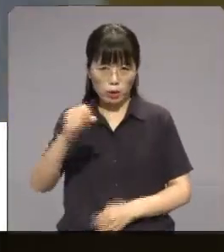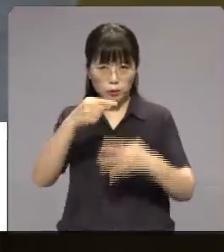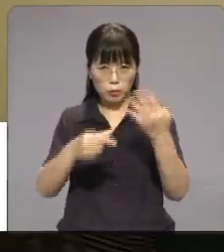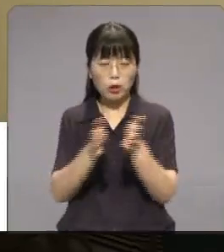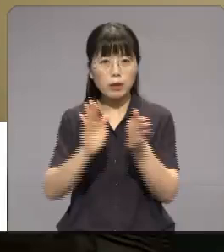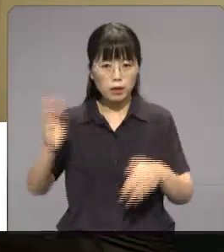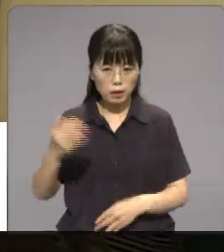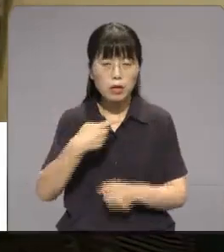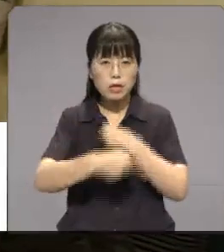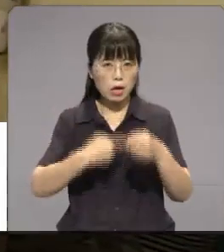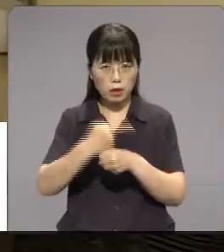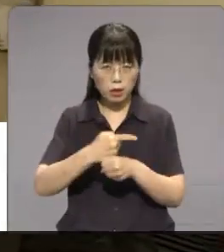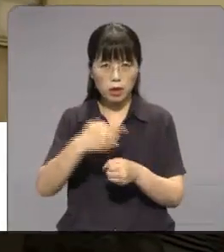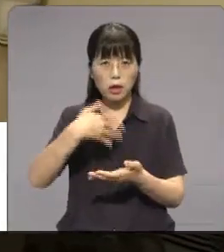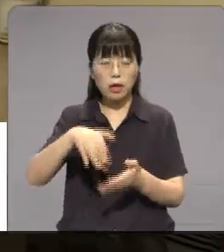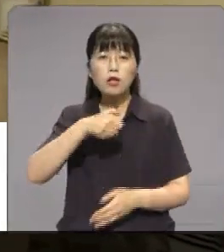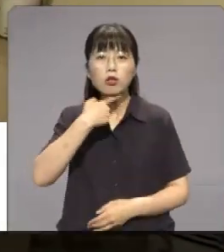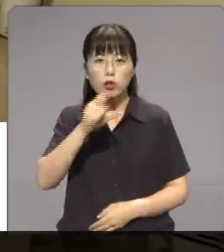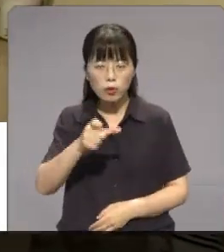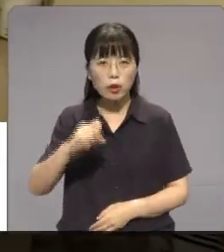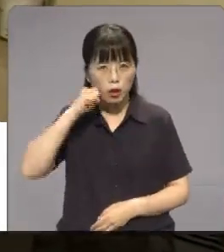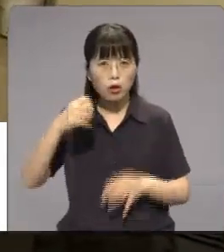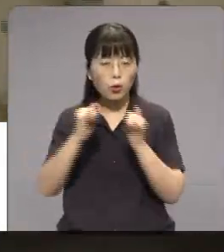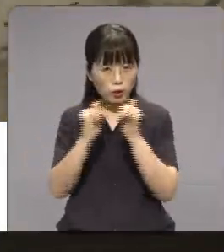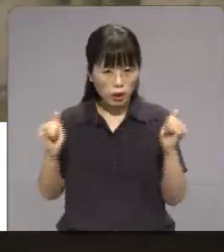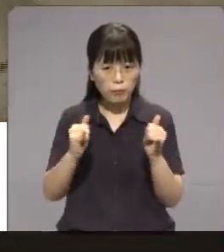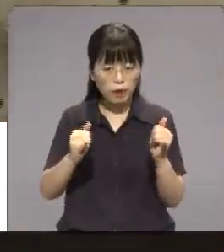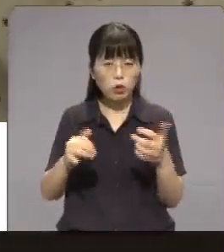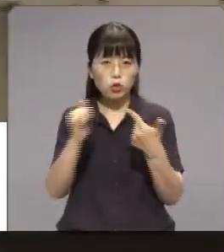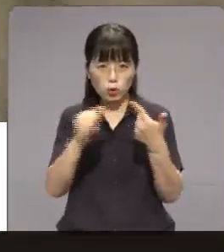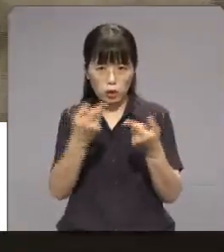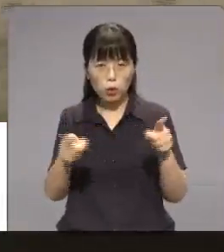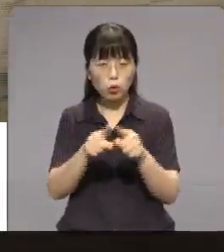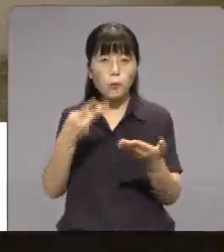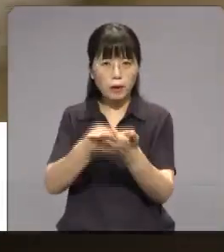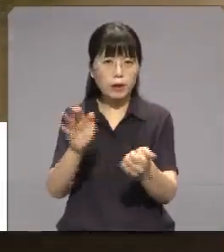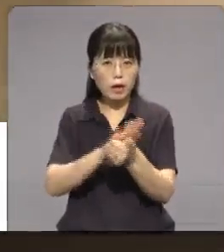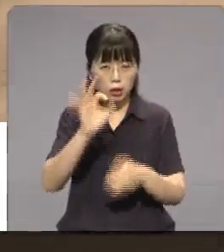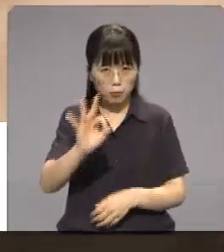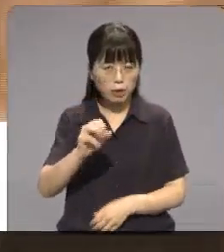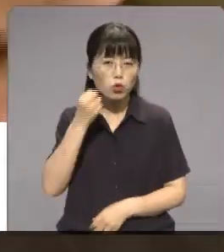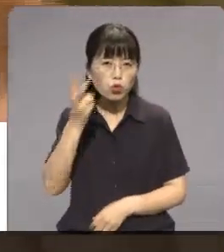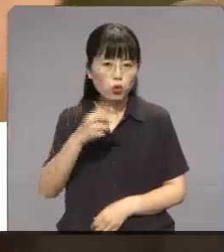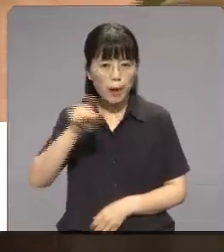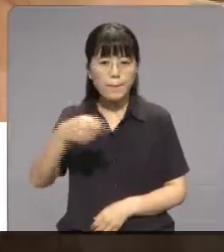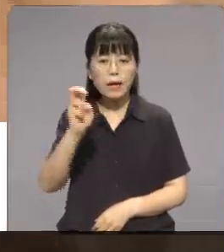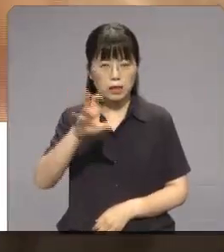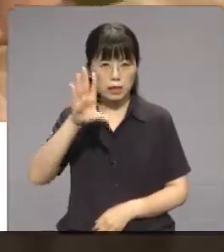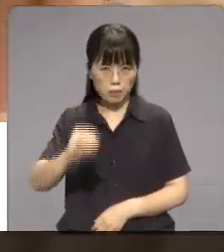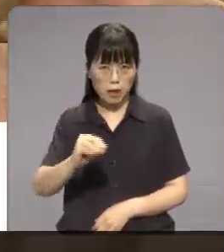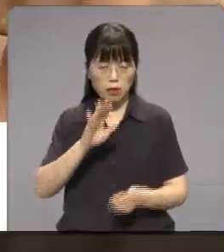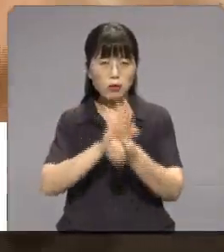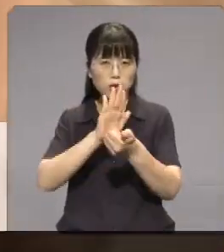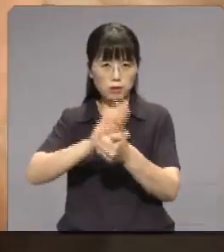시작됩니다. 1년에 65살 이상 저소득층에게 6인 공동병실 간병비 두 달치인 120만